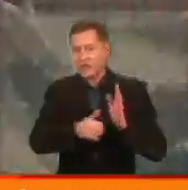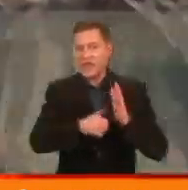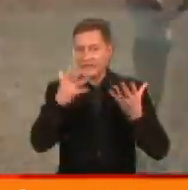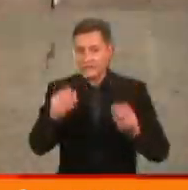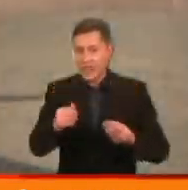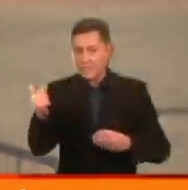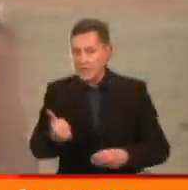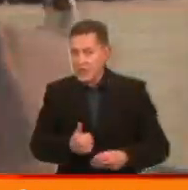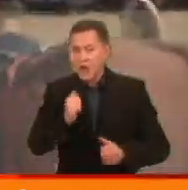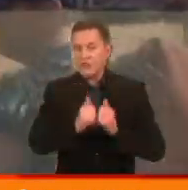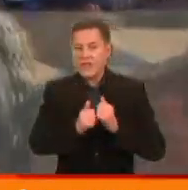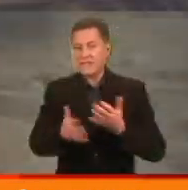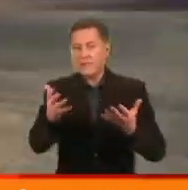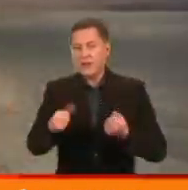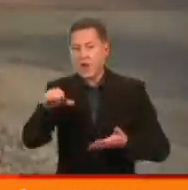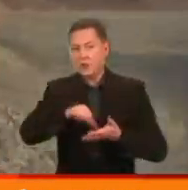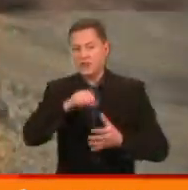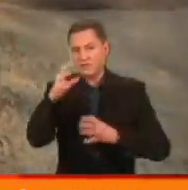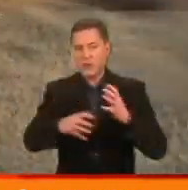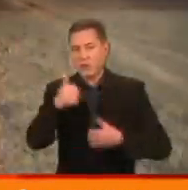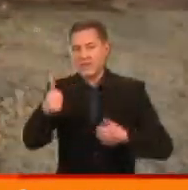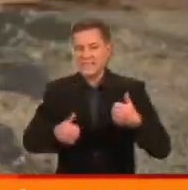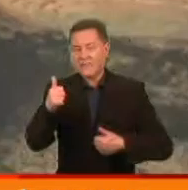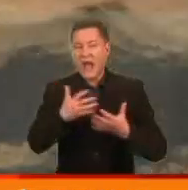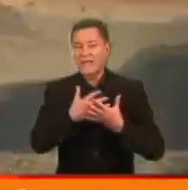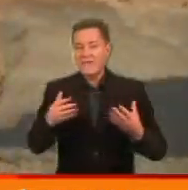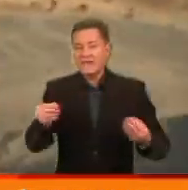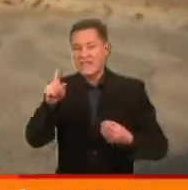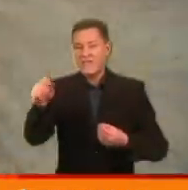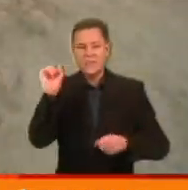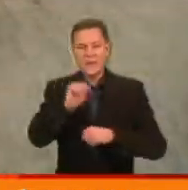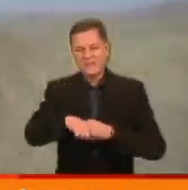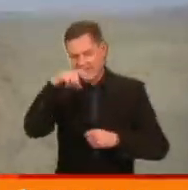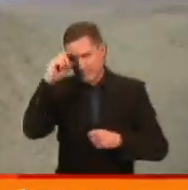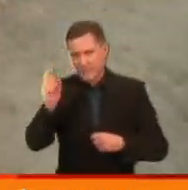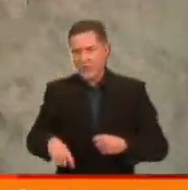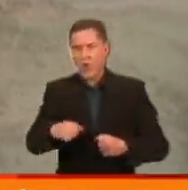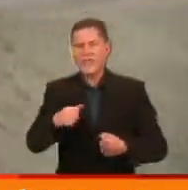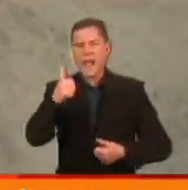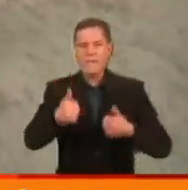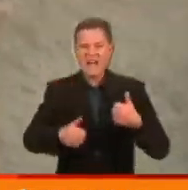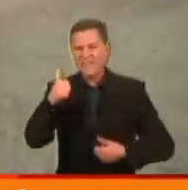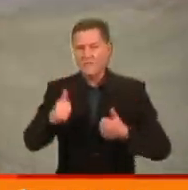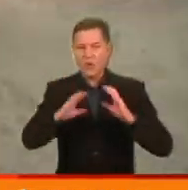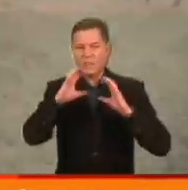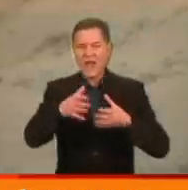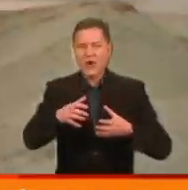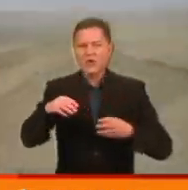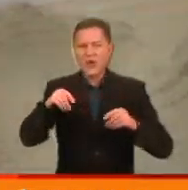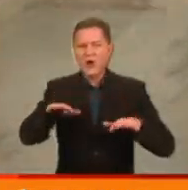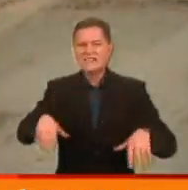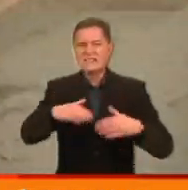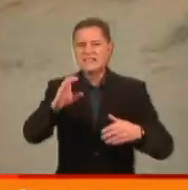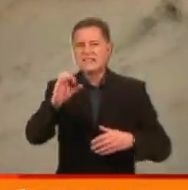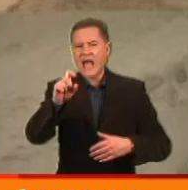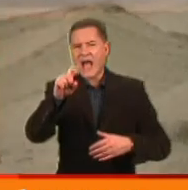неділю. Він часто бере участь у міжнародних змаганнях. Навесні Влад подолав найспекотніший ультрамарафон планети з Сахарою.